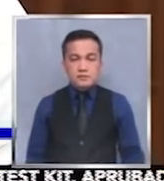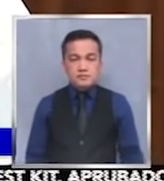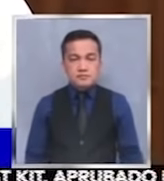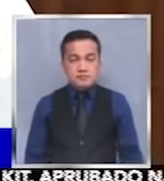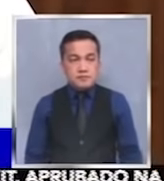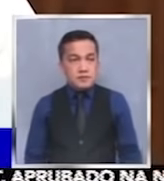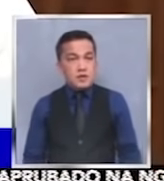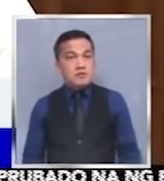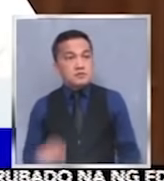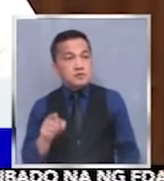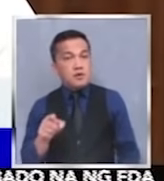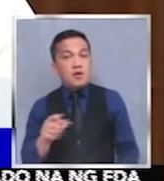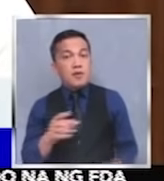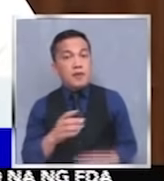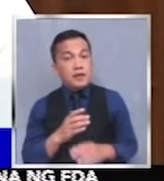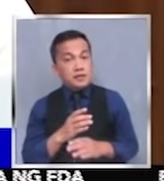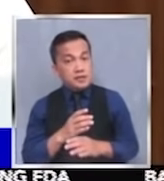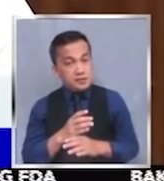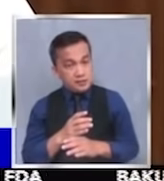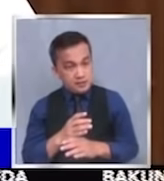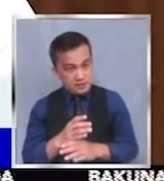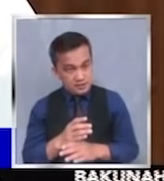pag-iingat.